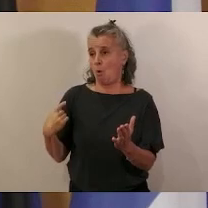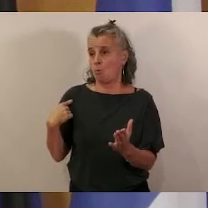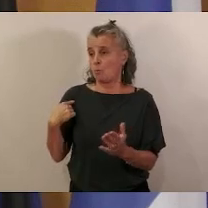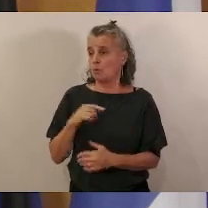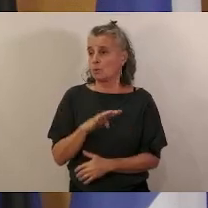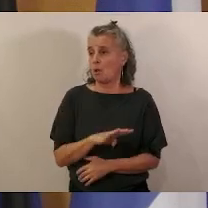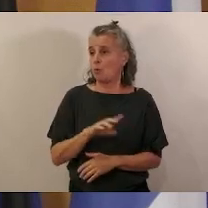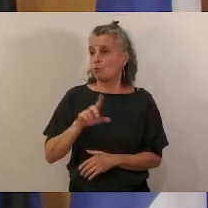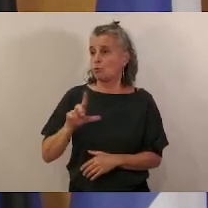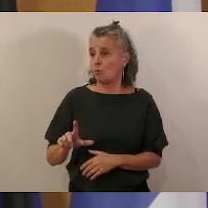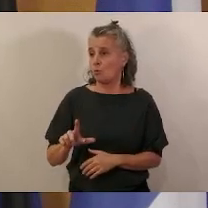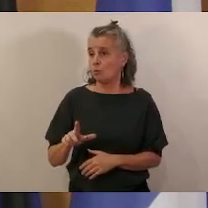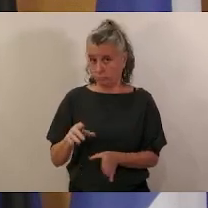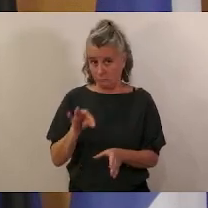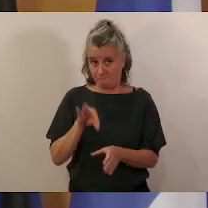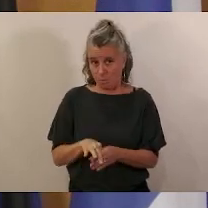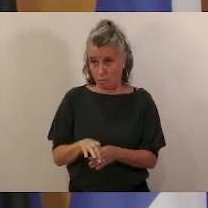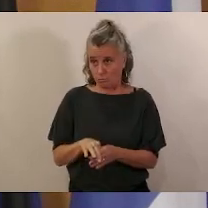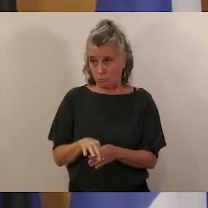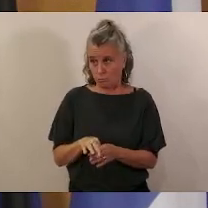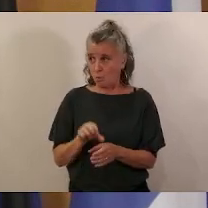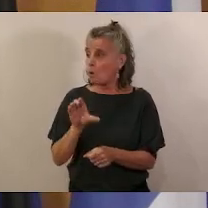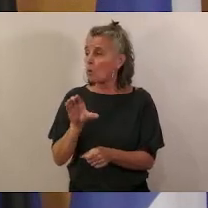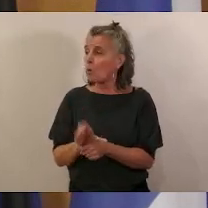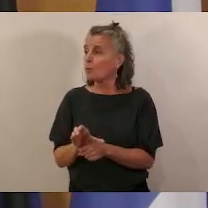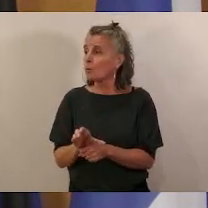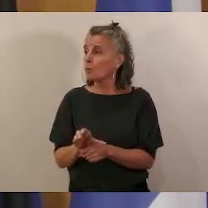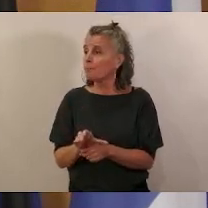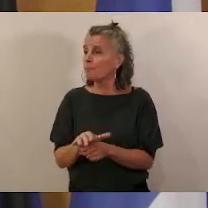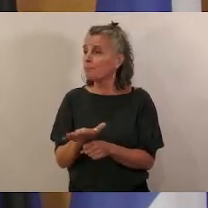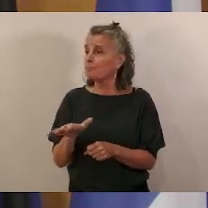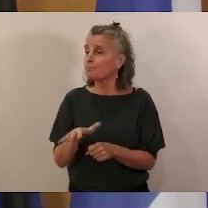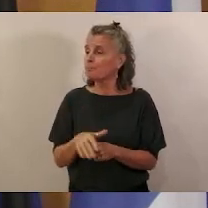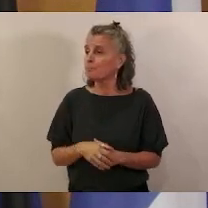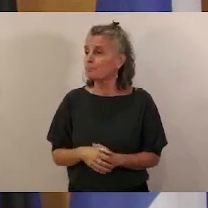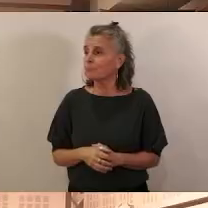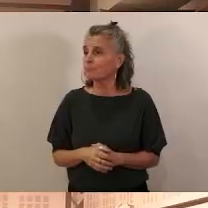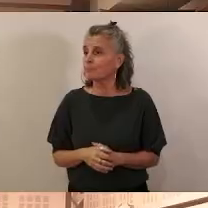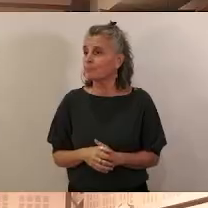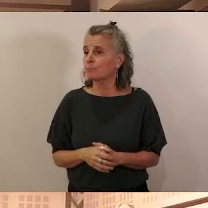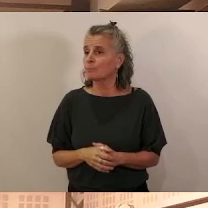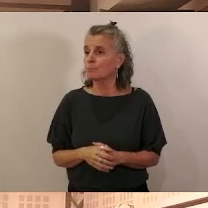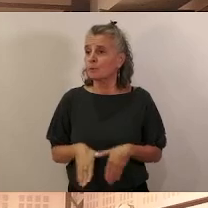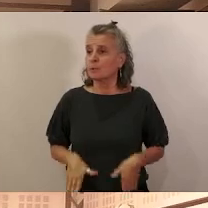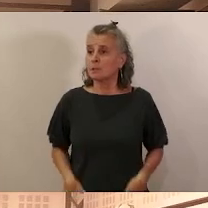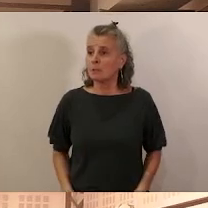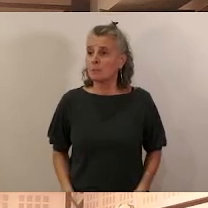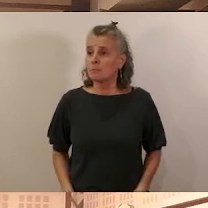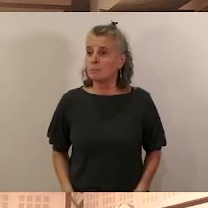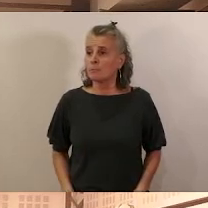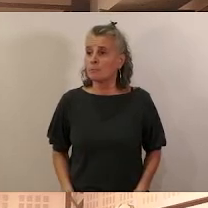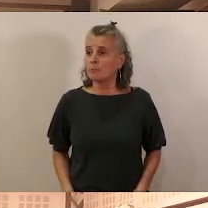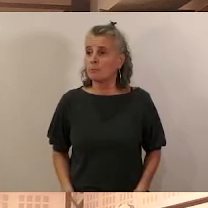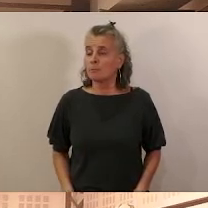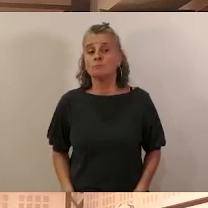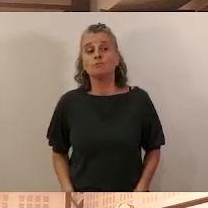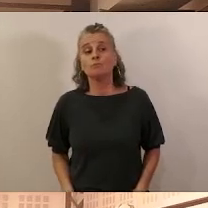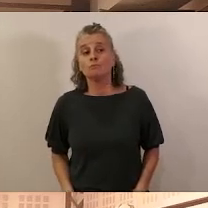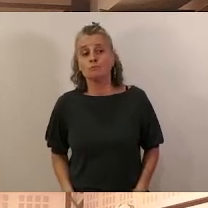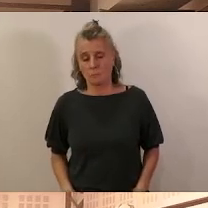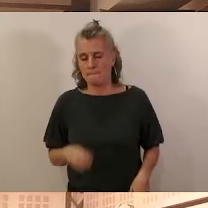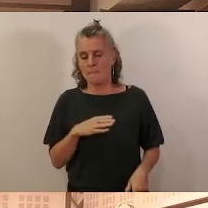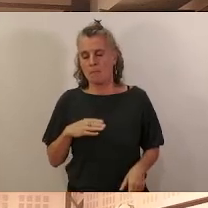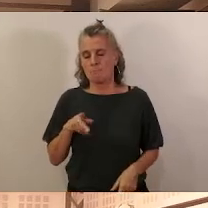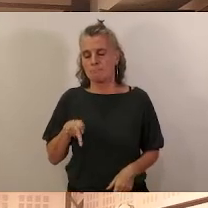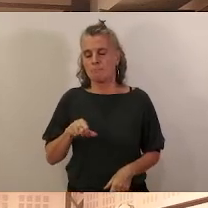le rapport 42. Y a-t-il des contre? Y a-t-il des abstentions?